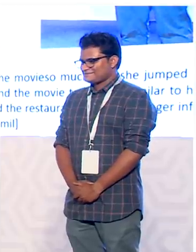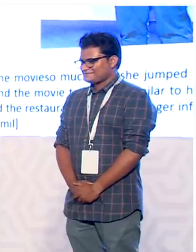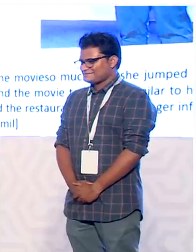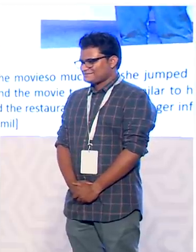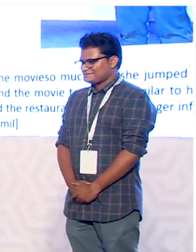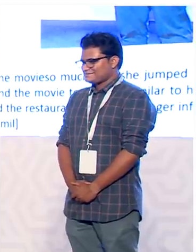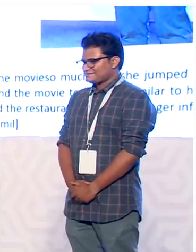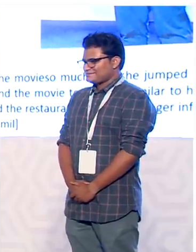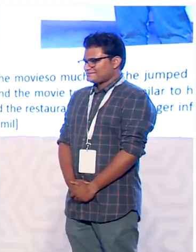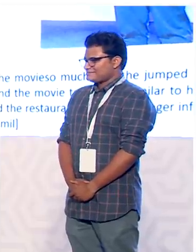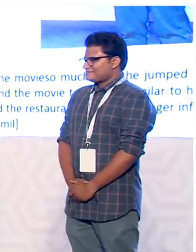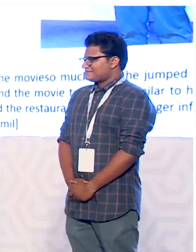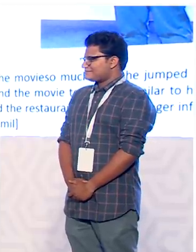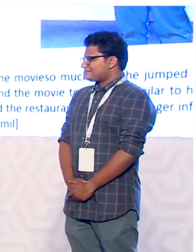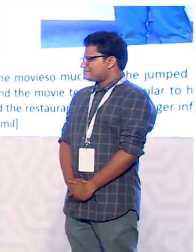மாலையிட ஆசை